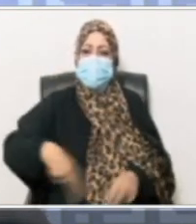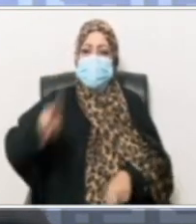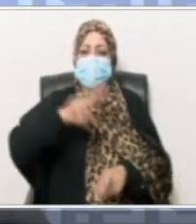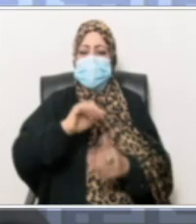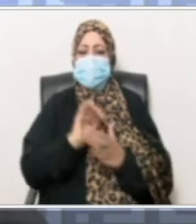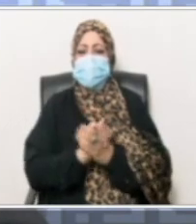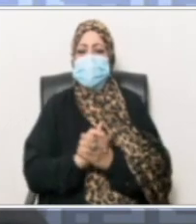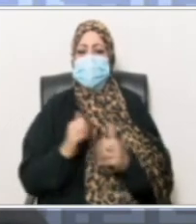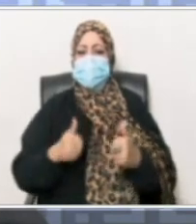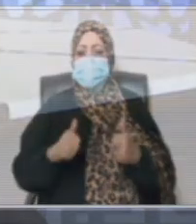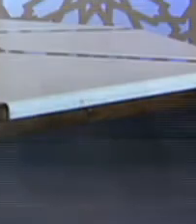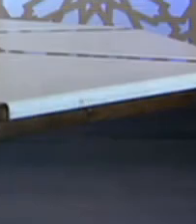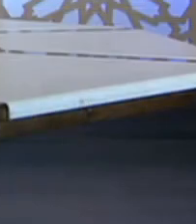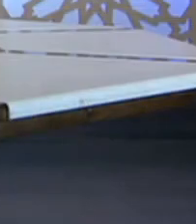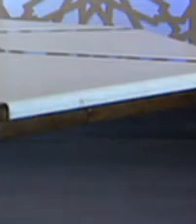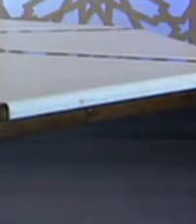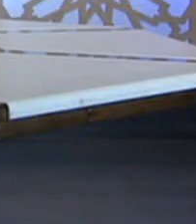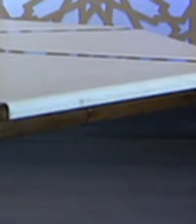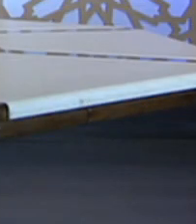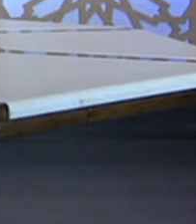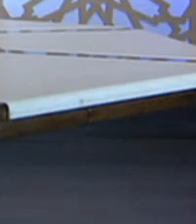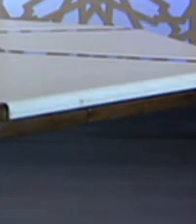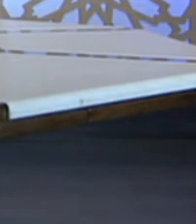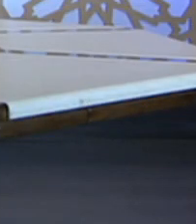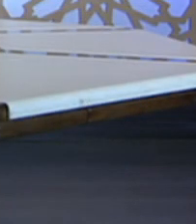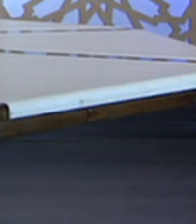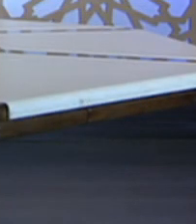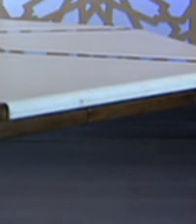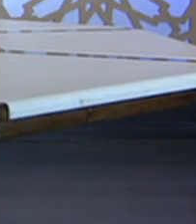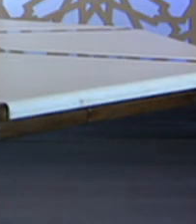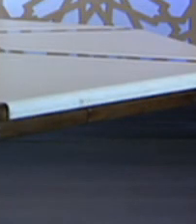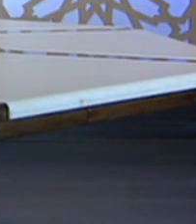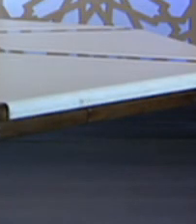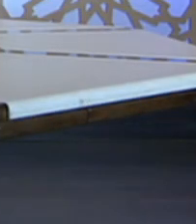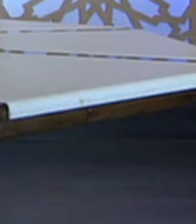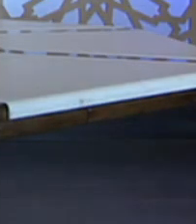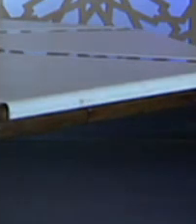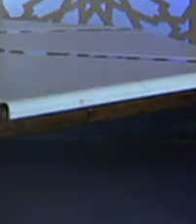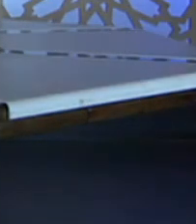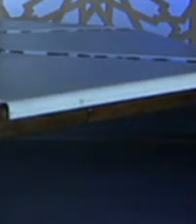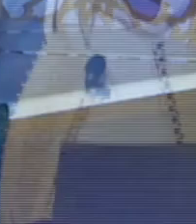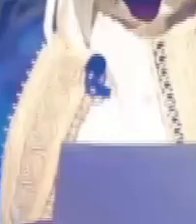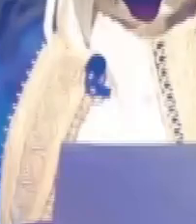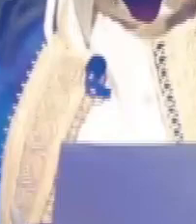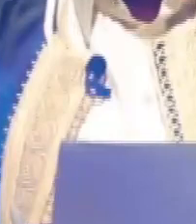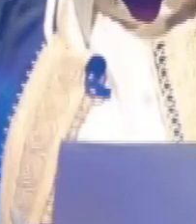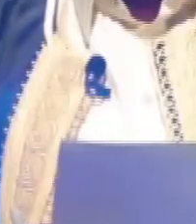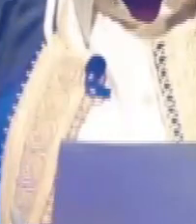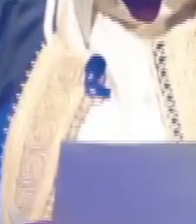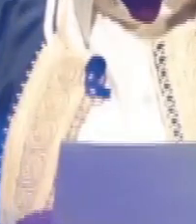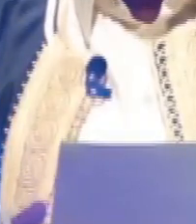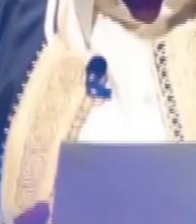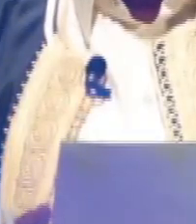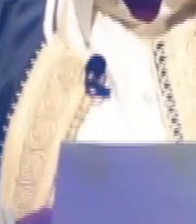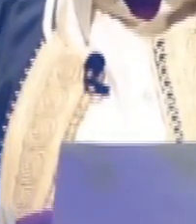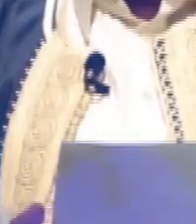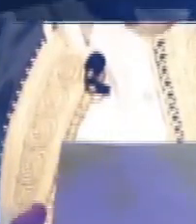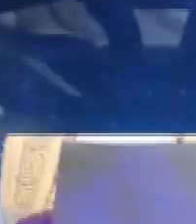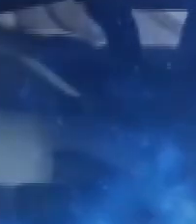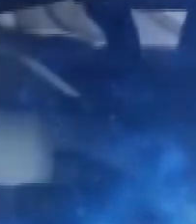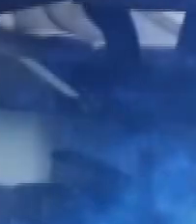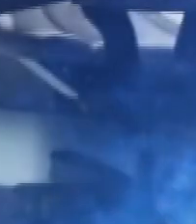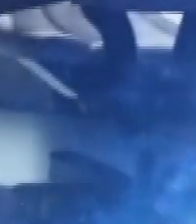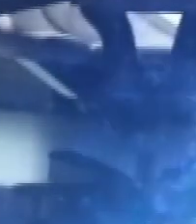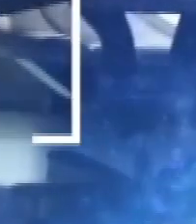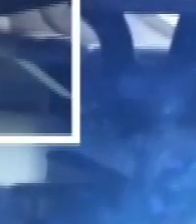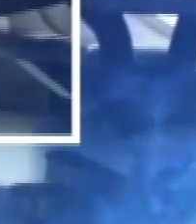كانوا لحاجتنا حضورا، رابعنا ربيعا وكانت قبل مرأى